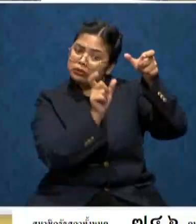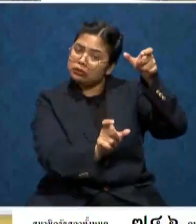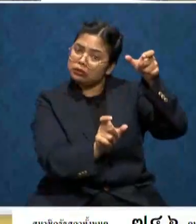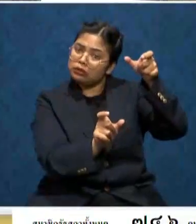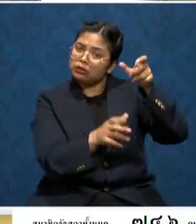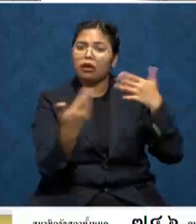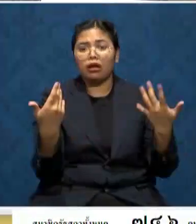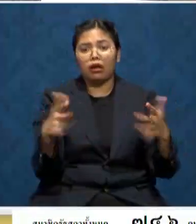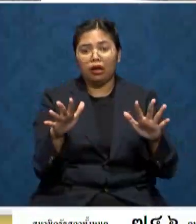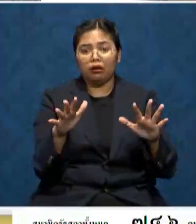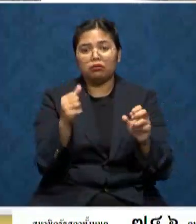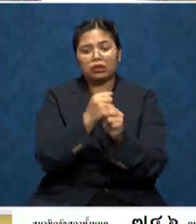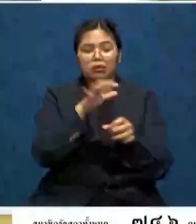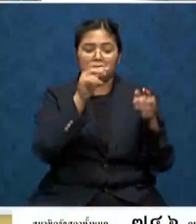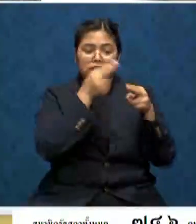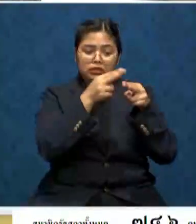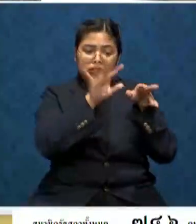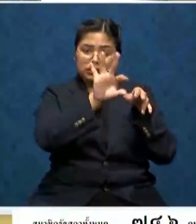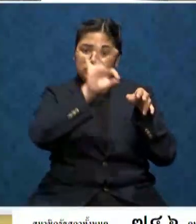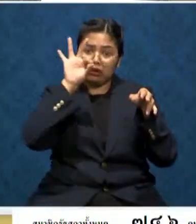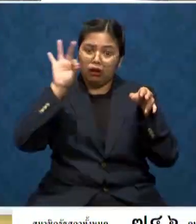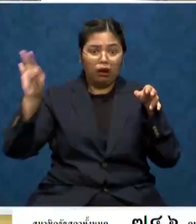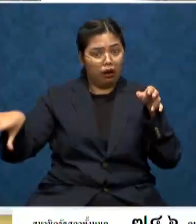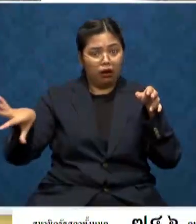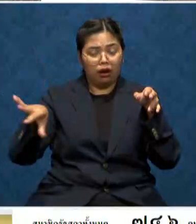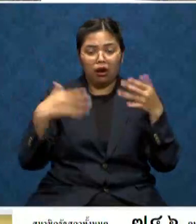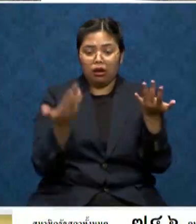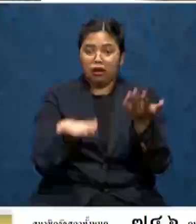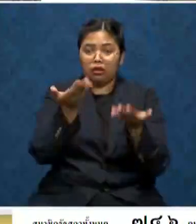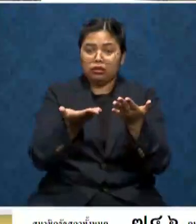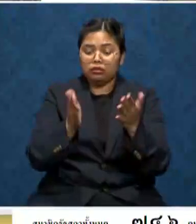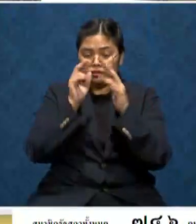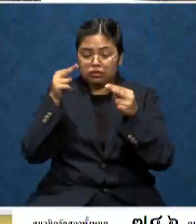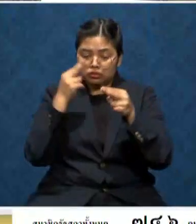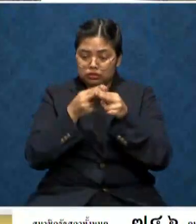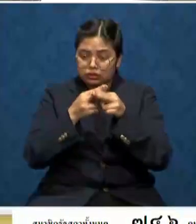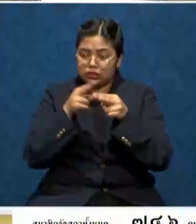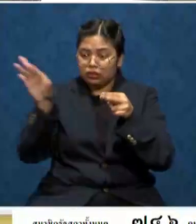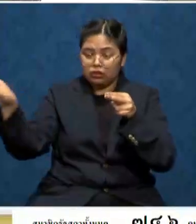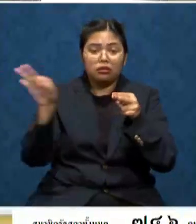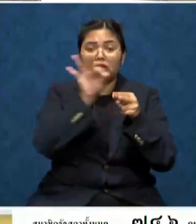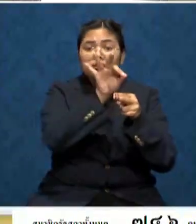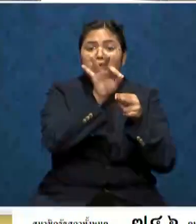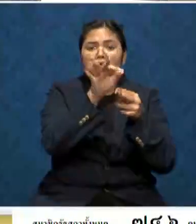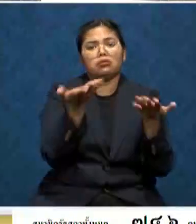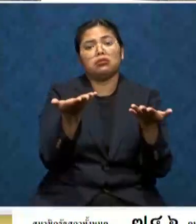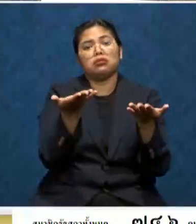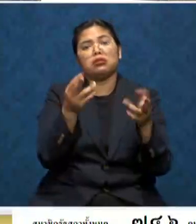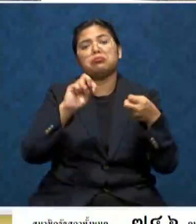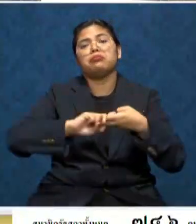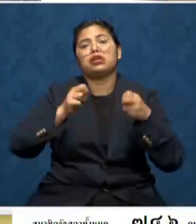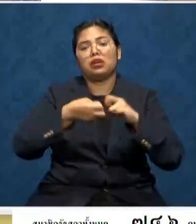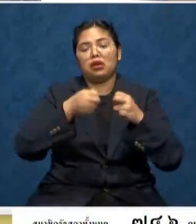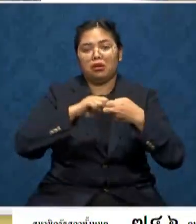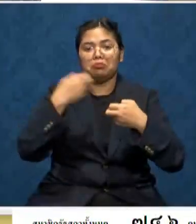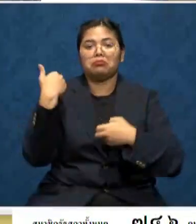ขึ้นบญชีแล้วแลมีการนึงชื่อออกหอไม่หอเอชื่อ่ายตรงข้มใส่เขาไปแนตรงนี้ับ ที่จะเปปราหาเพรว